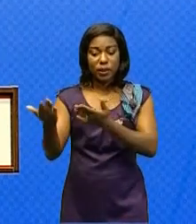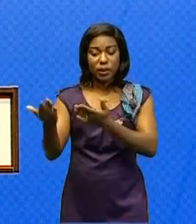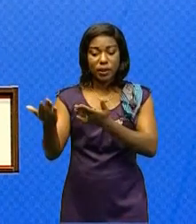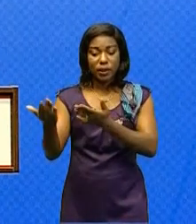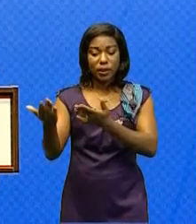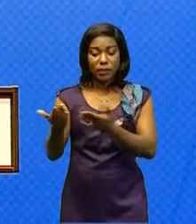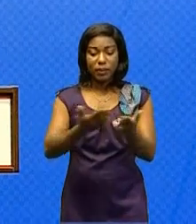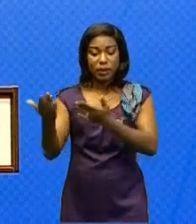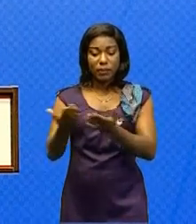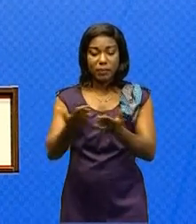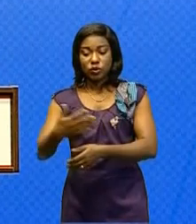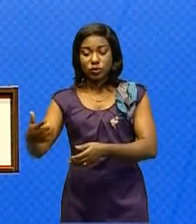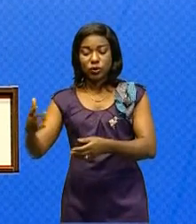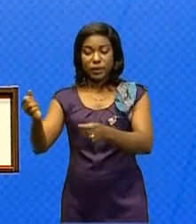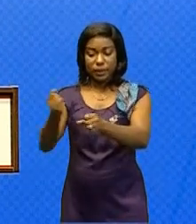de